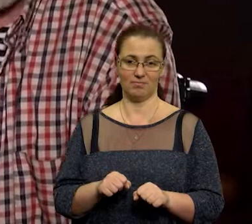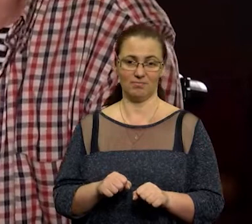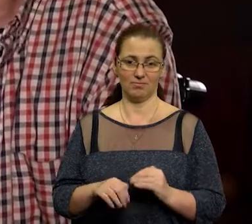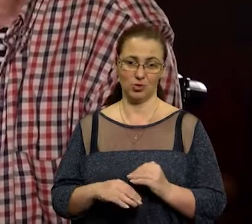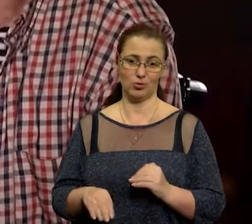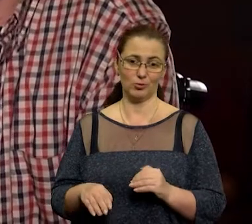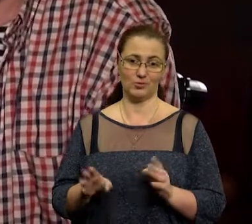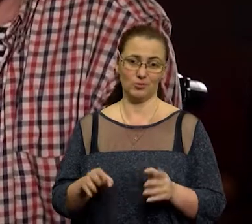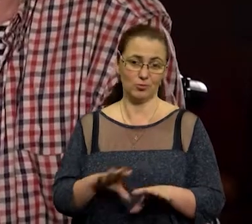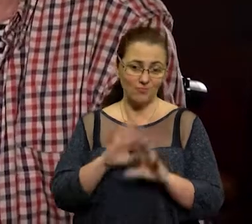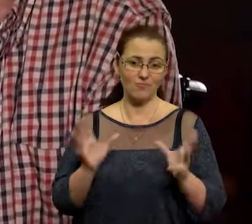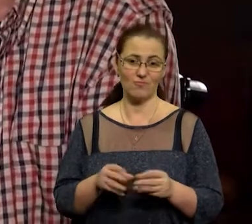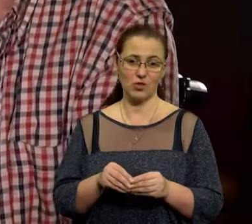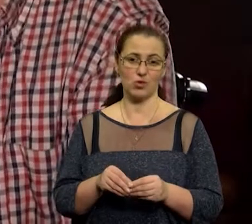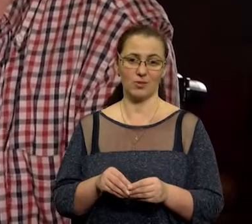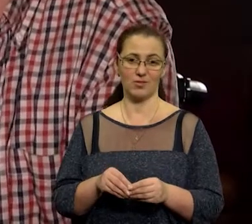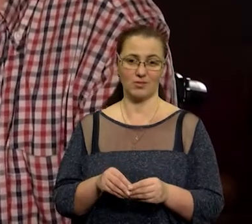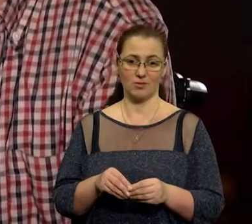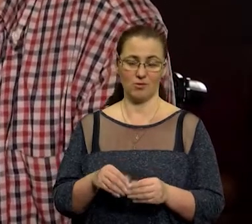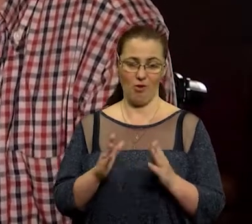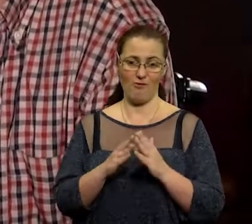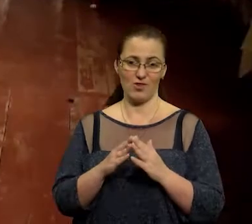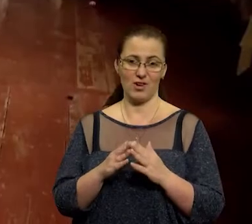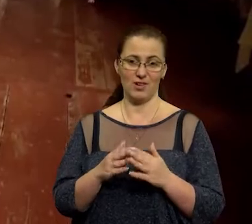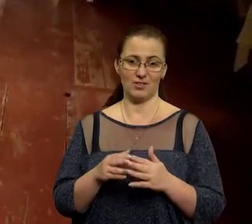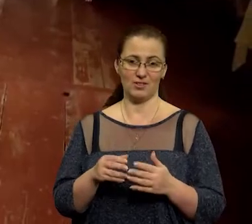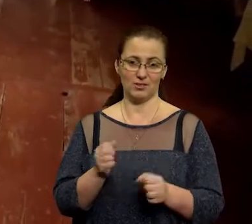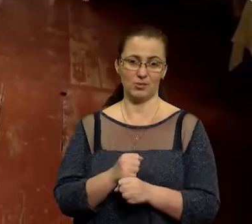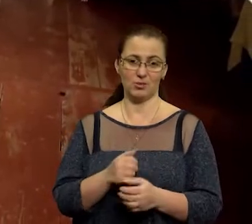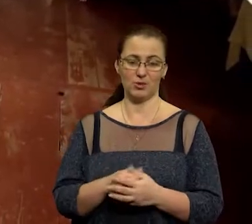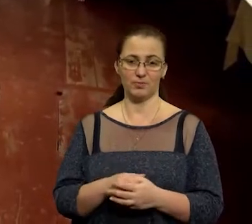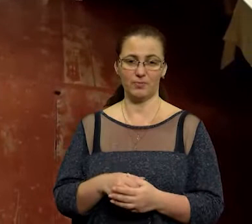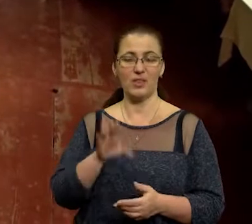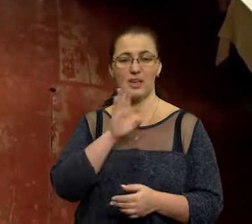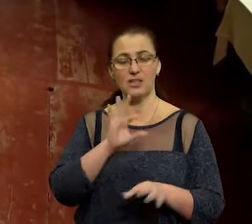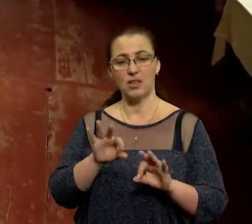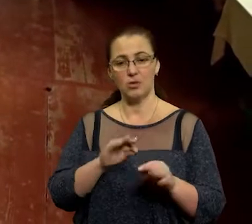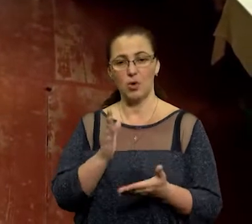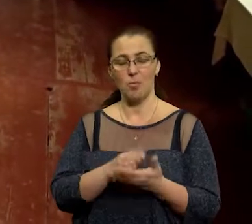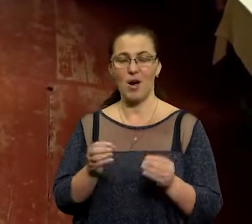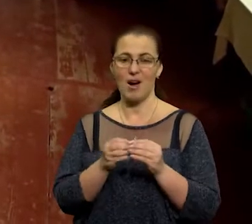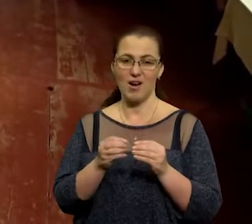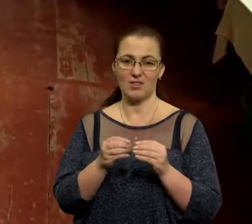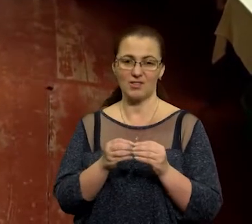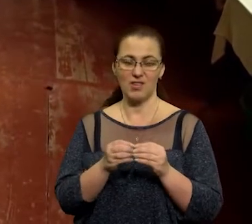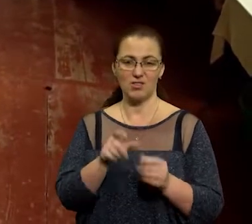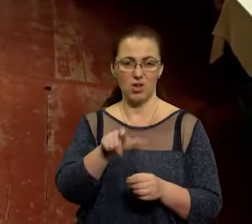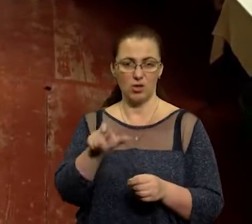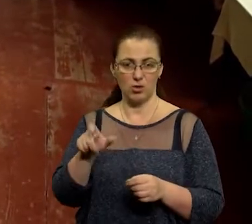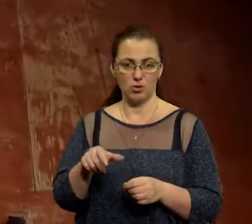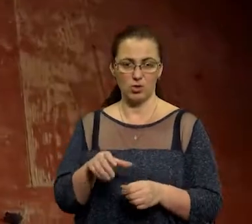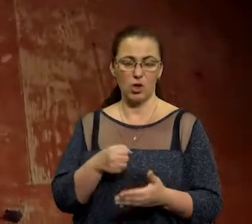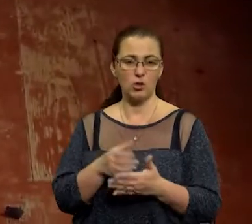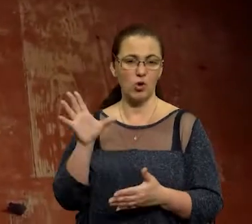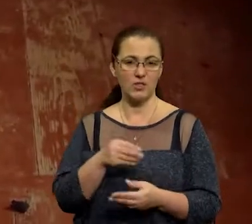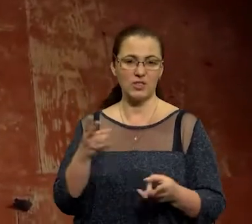підлогу, ну, то все таке, що в хаті мають робити. Люба розповідає, має 10 підопічних, і до усіх потрібно знайти